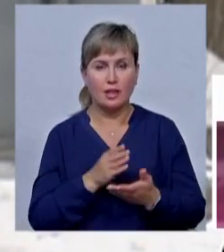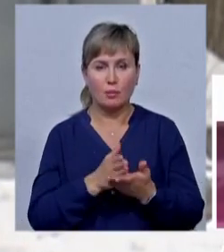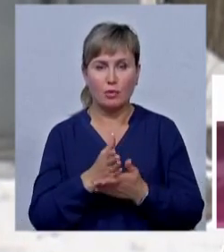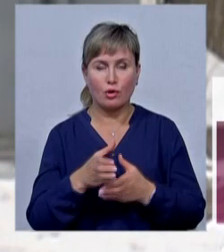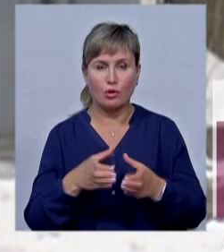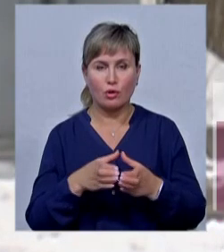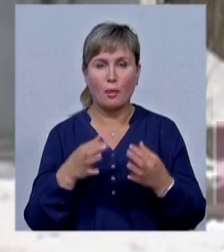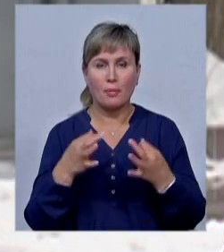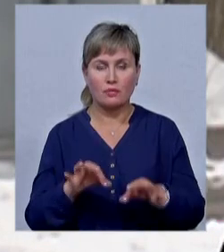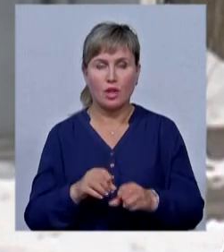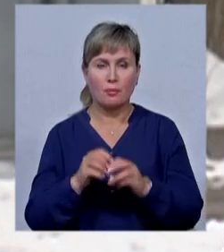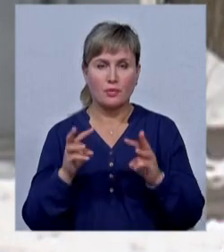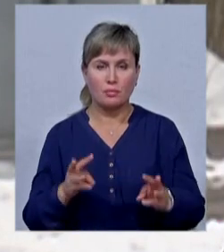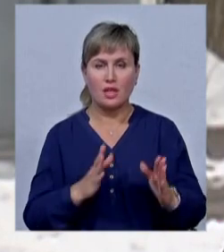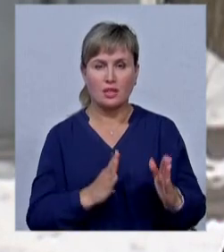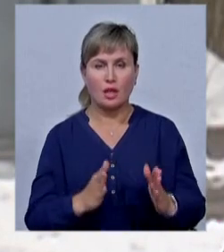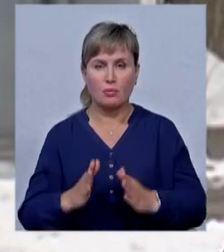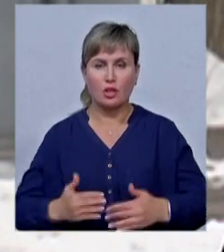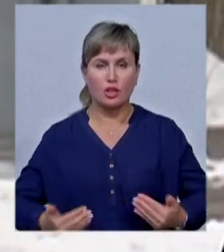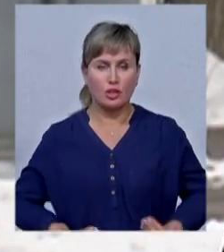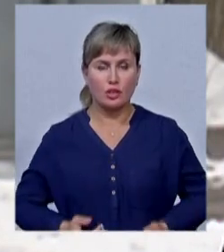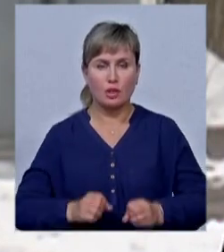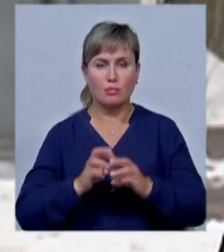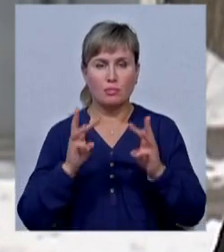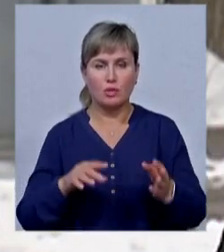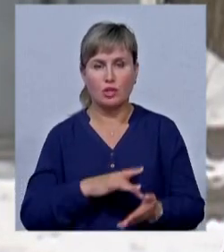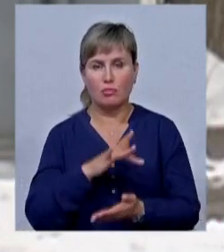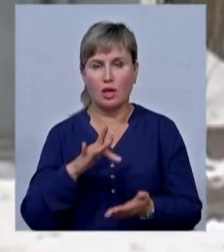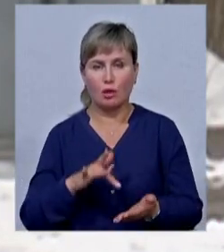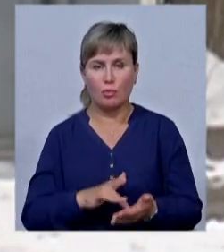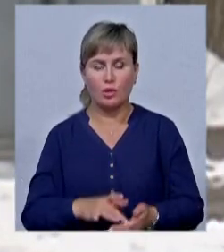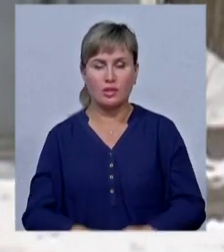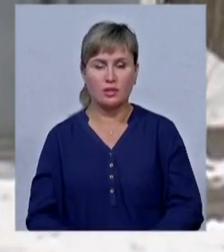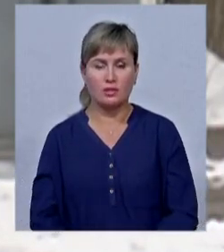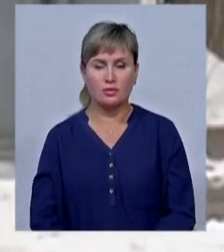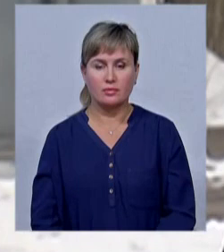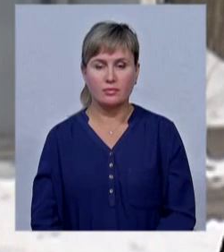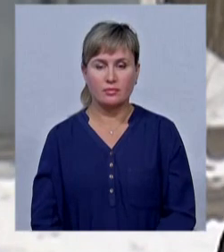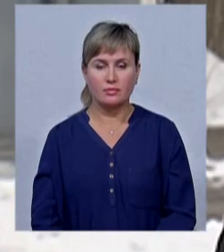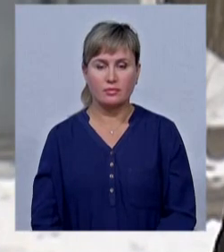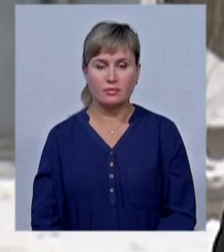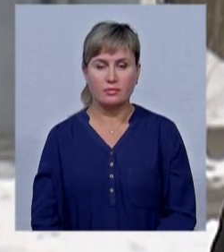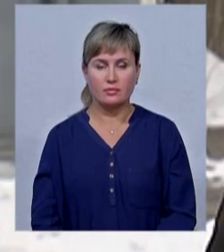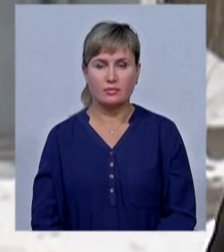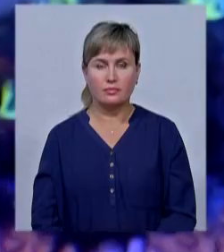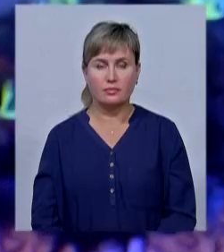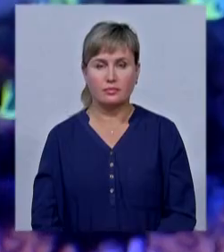города позволят обеспечить стабильное жизнеобеспечение мегаполиса. Игорь Тараков, Мурат Тайжанов, телеканал